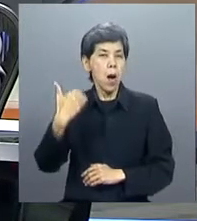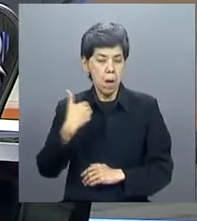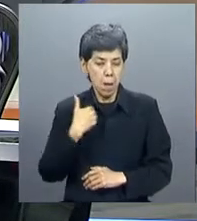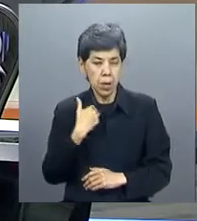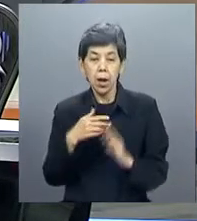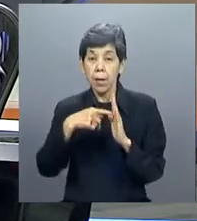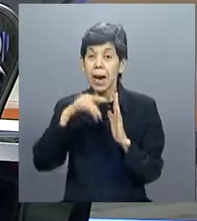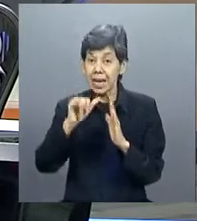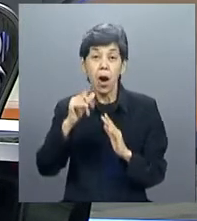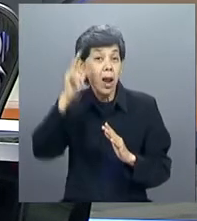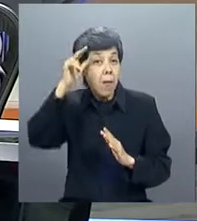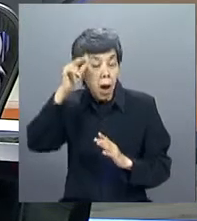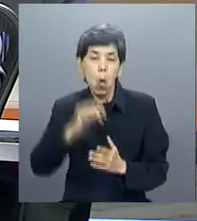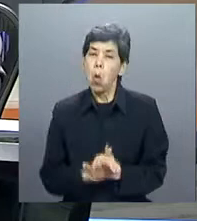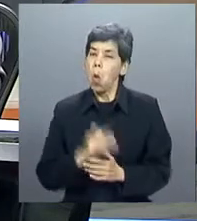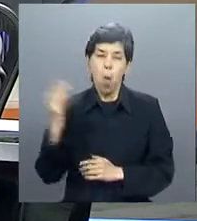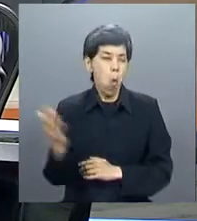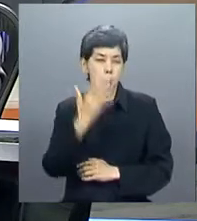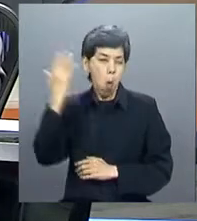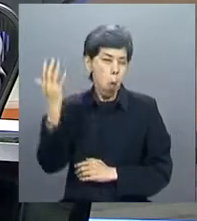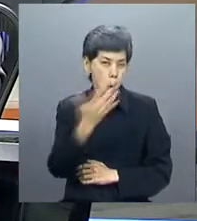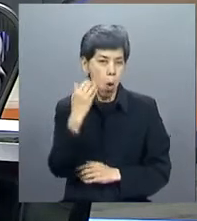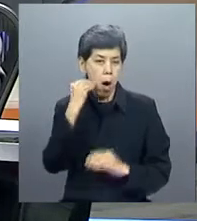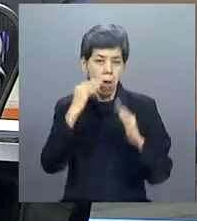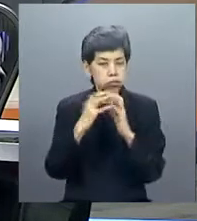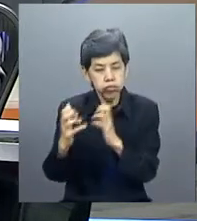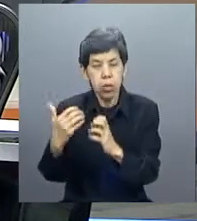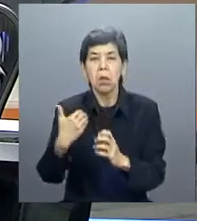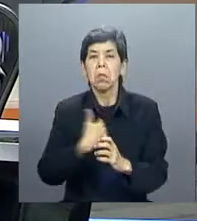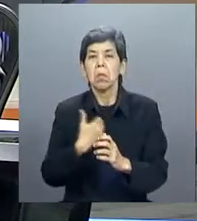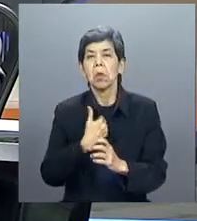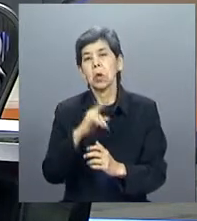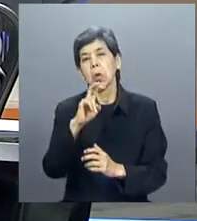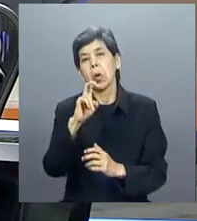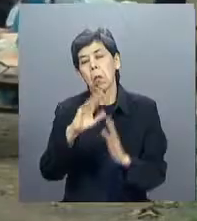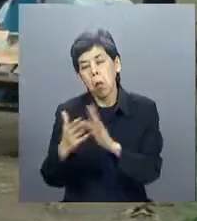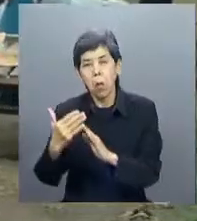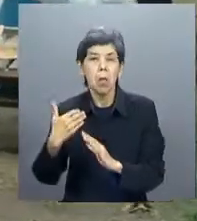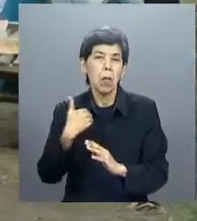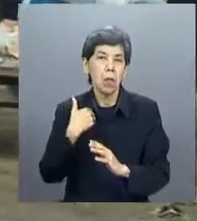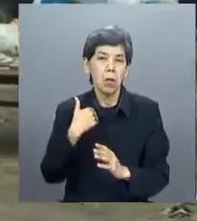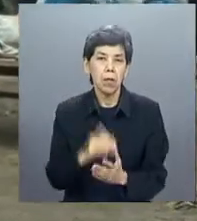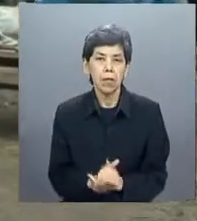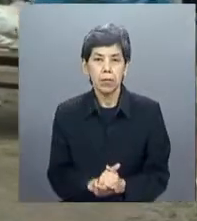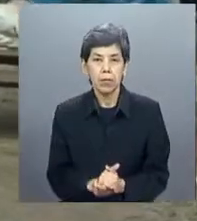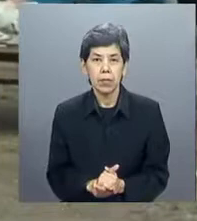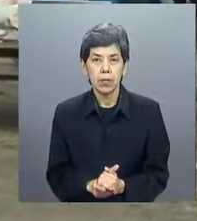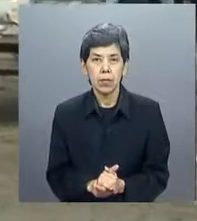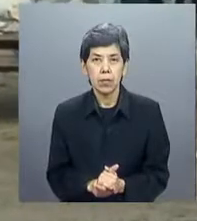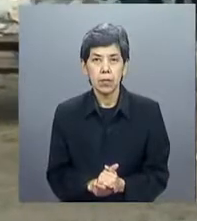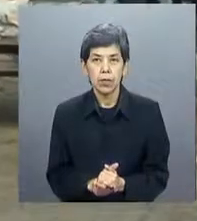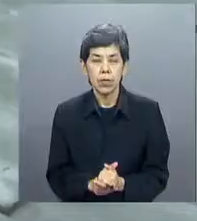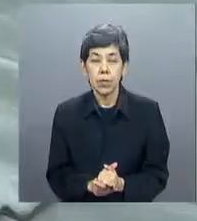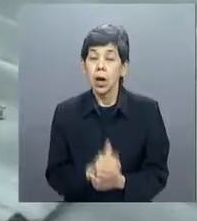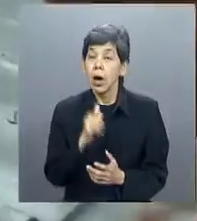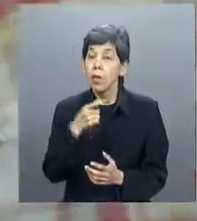จังหวัดพะเยาและลำปางเมื่อคืนนี้ก็เกิดลมพัดแรงทำไม่มีบ้านเรือนเสียหายรวมกว่า 200หลังครับอยู่ตรงกรปก